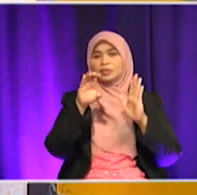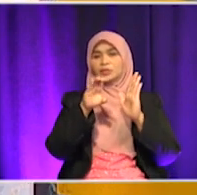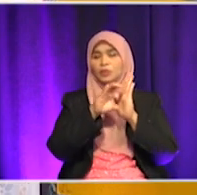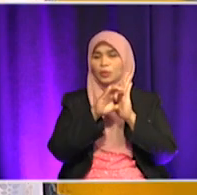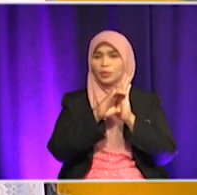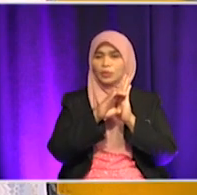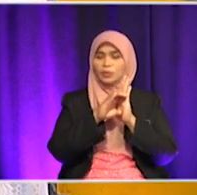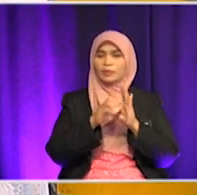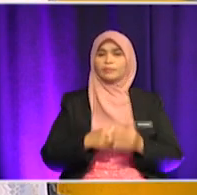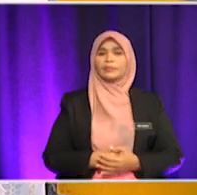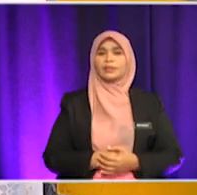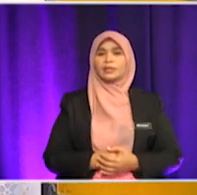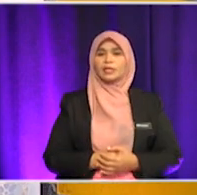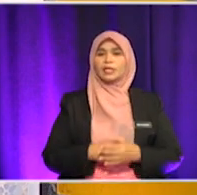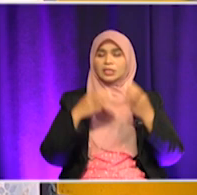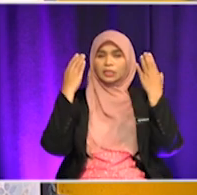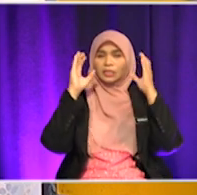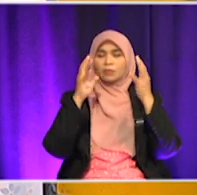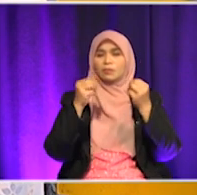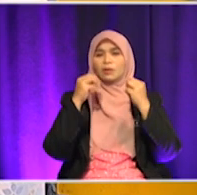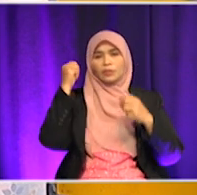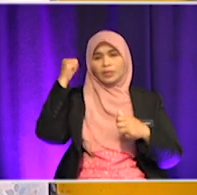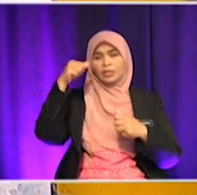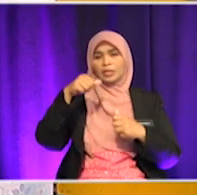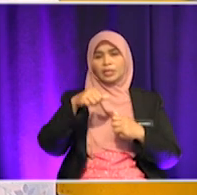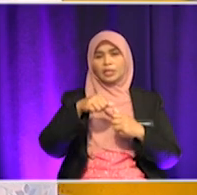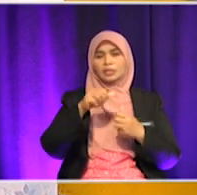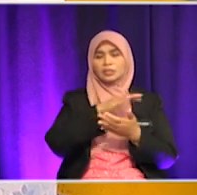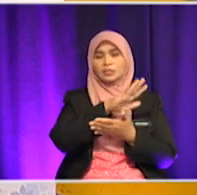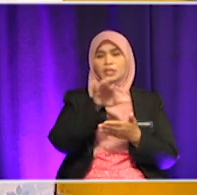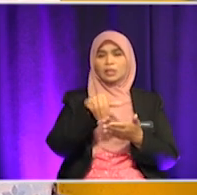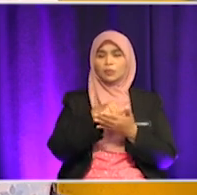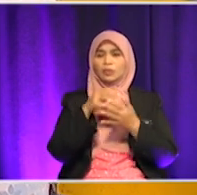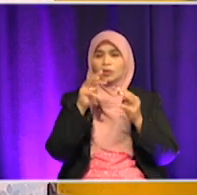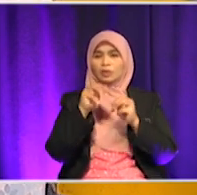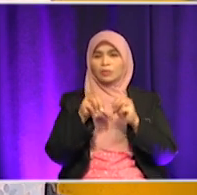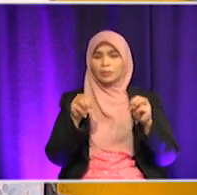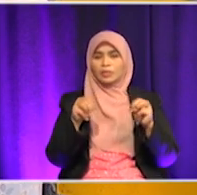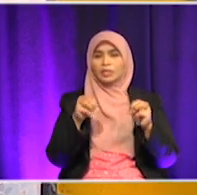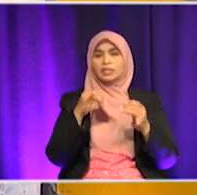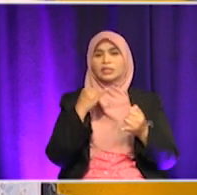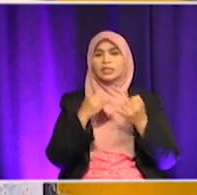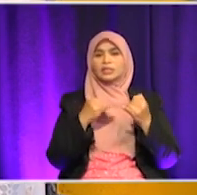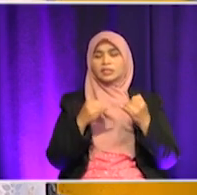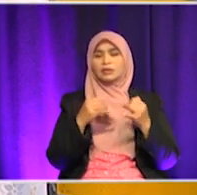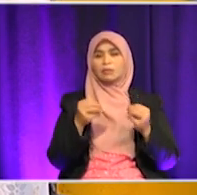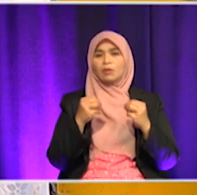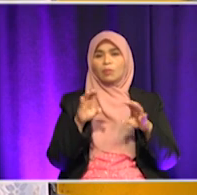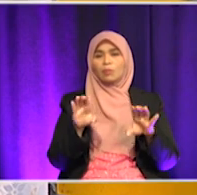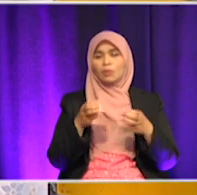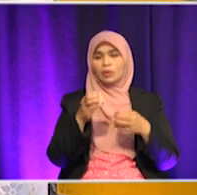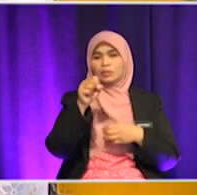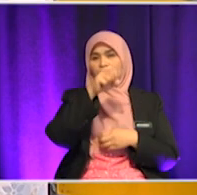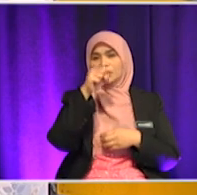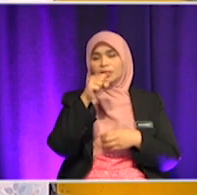murid-murid dekat rumah, cikgu nak ingatkan sekali lagi pada murid-murid, jika kita nak buat soalan yang melibatkan penyelesaian